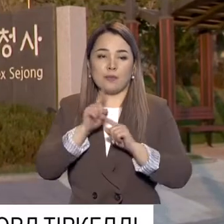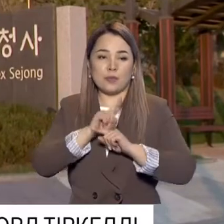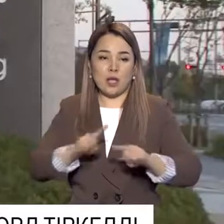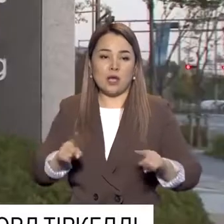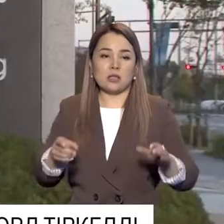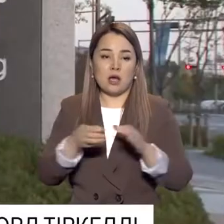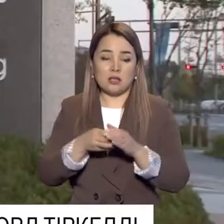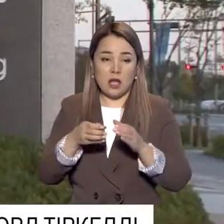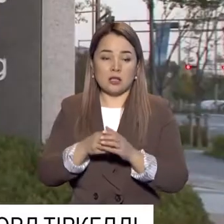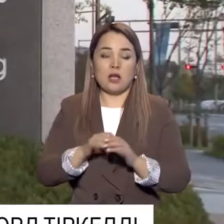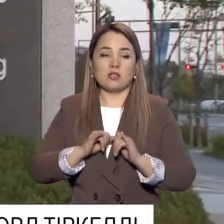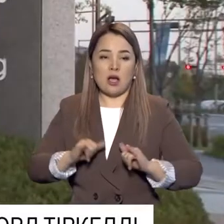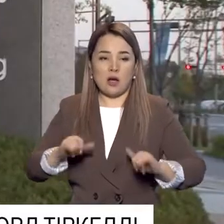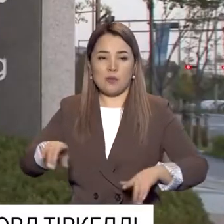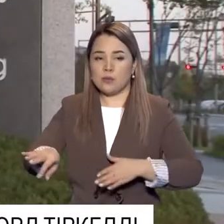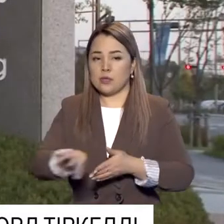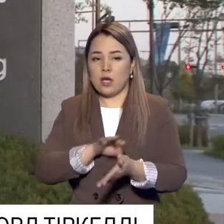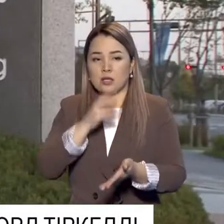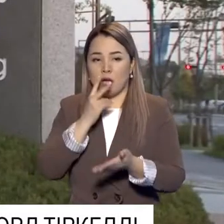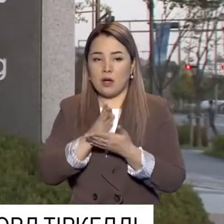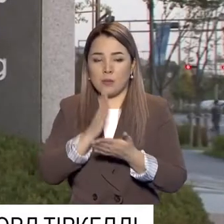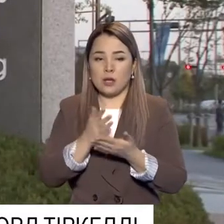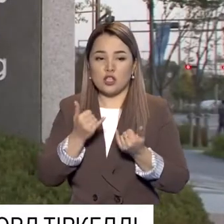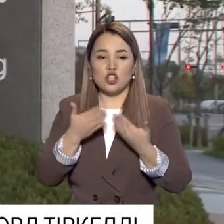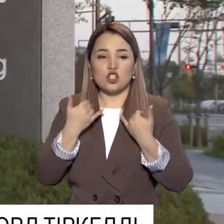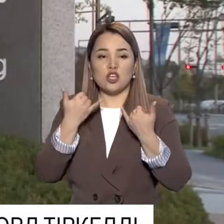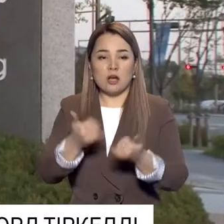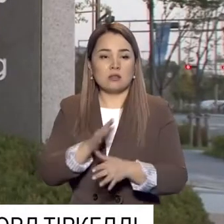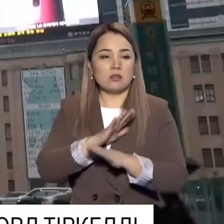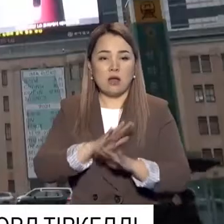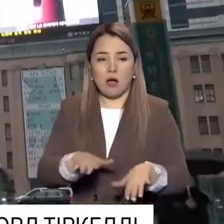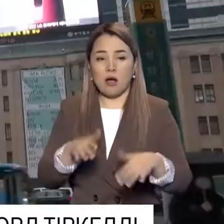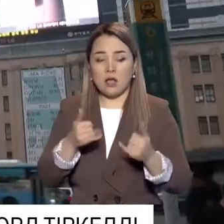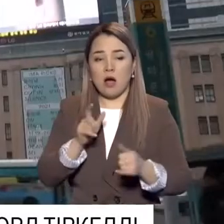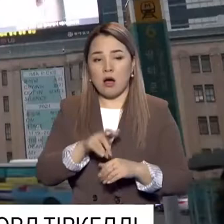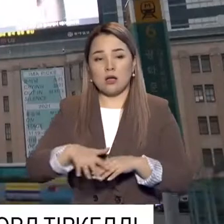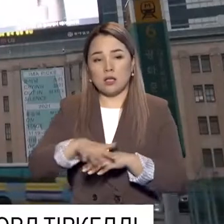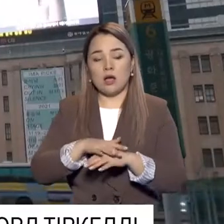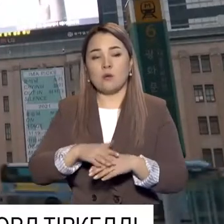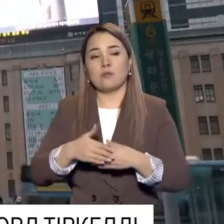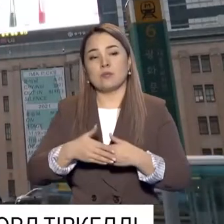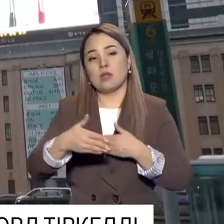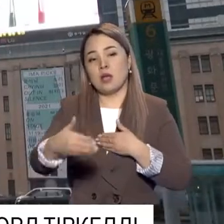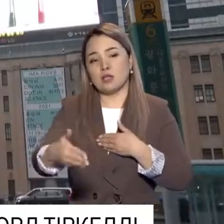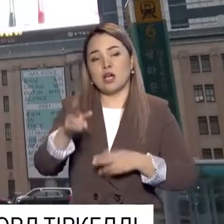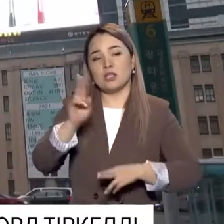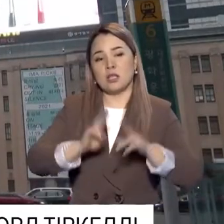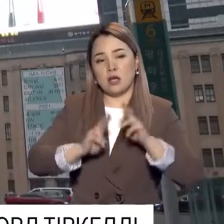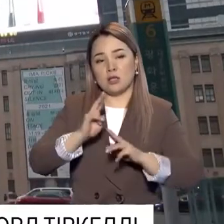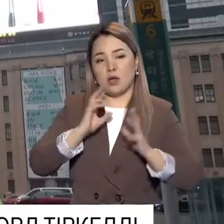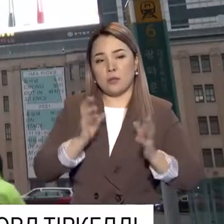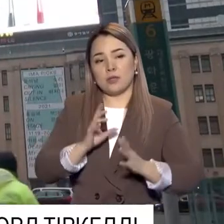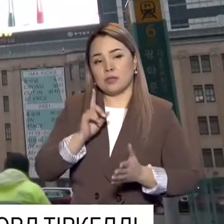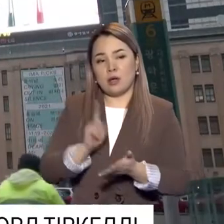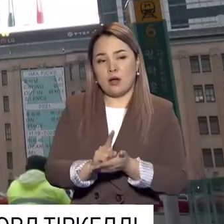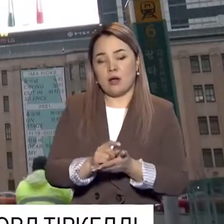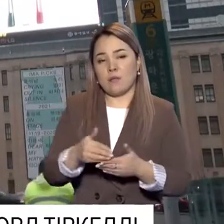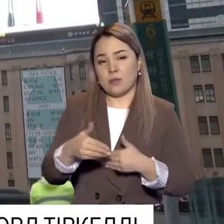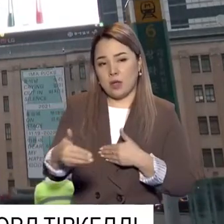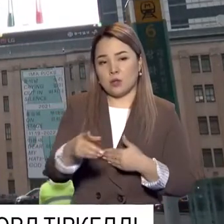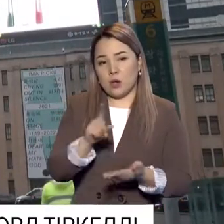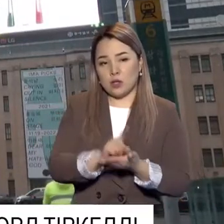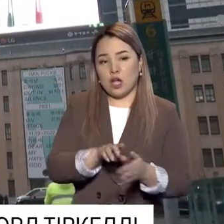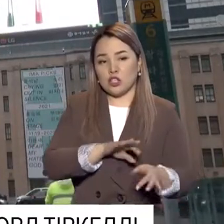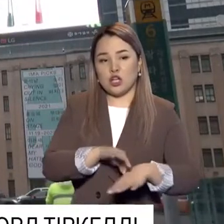жатыр. Қатаң шектеу шаралары желтоқсаннан бері жеңілдетілген жоқ. Адамдар әлеуметтік арақашықтық ережелерін сақтауға міндетті. Бұл